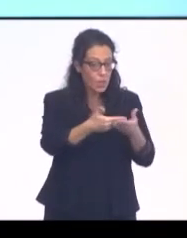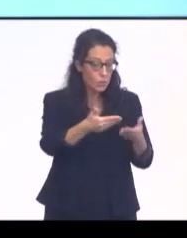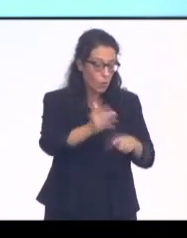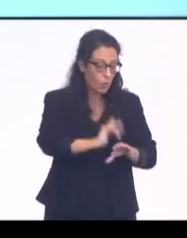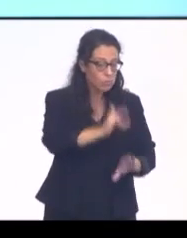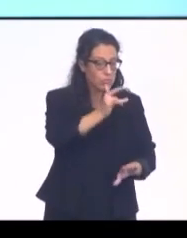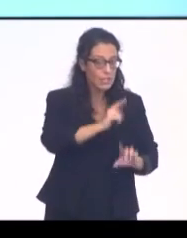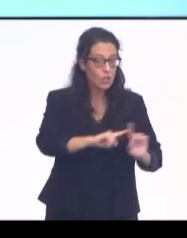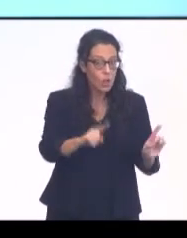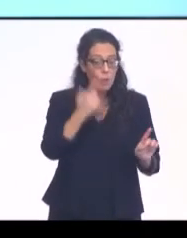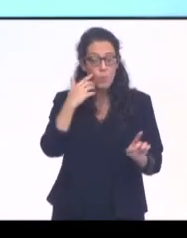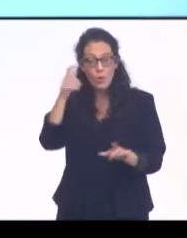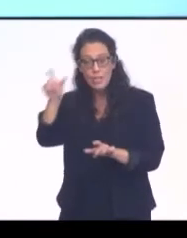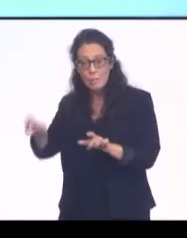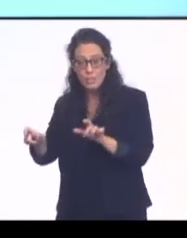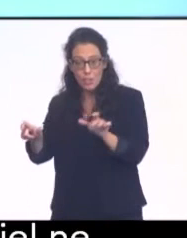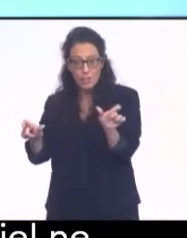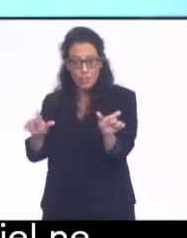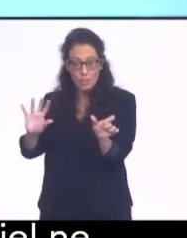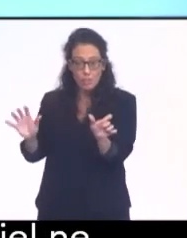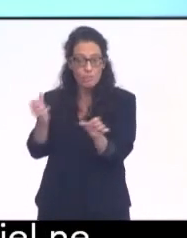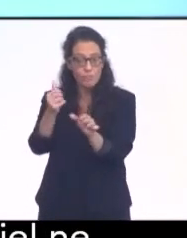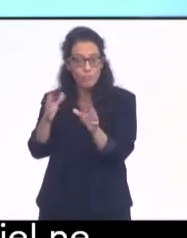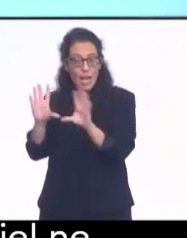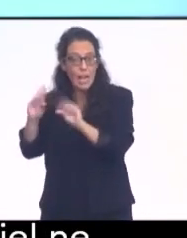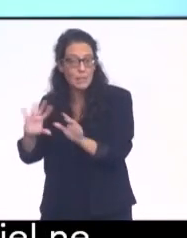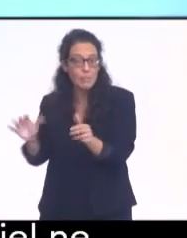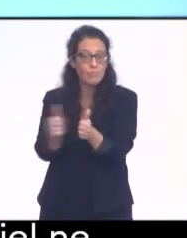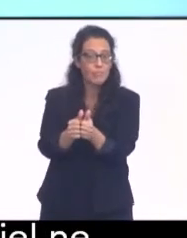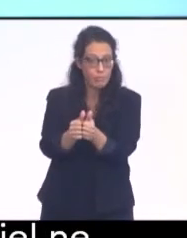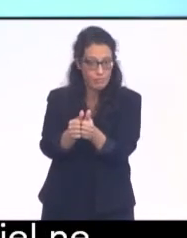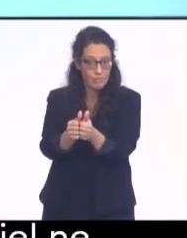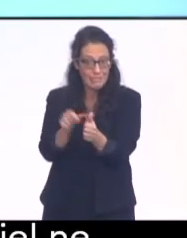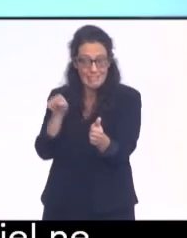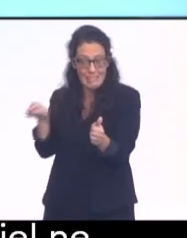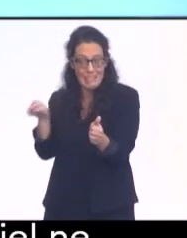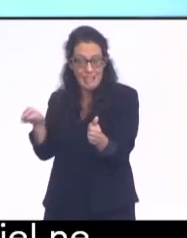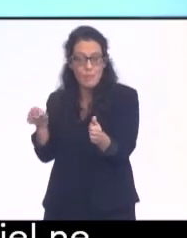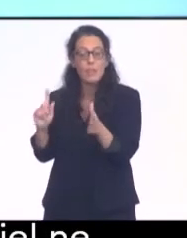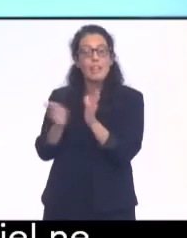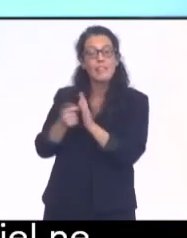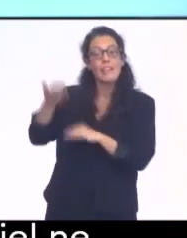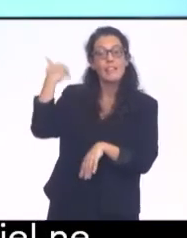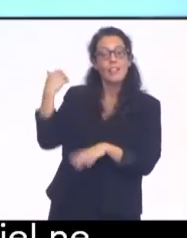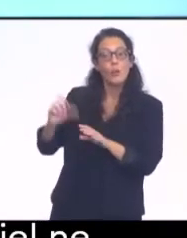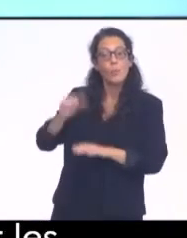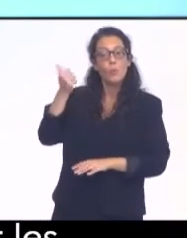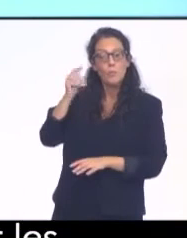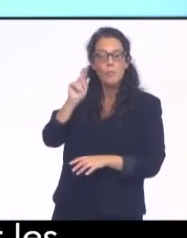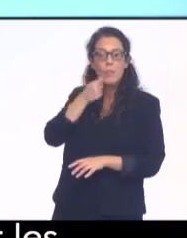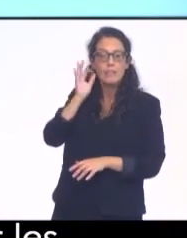travailleurs cohabitants avec des personnes reconnues vulnérables, conjoints par exemple. Durant la première vague, ils avaient eu droit au chômage